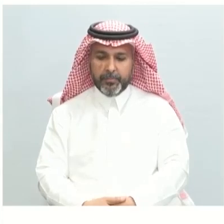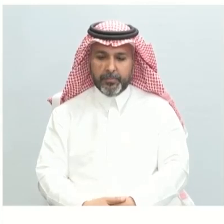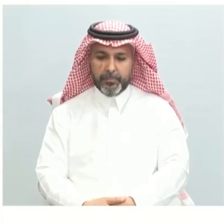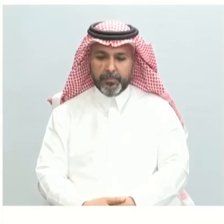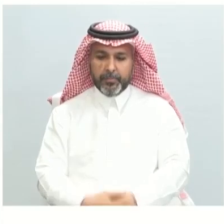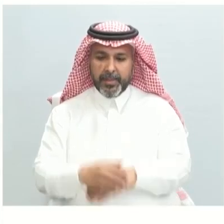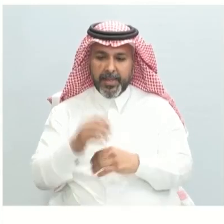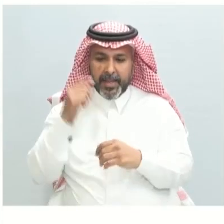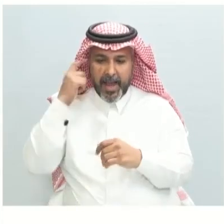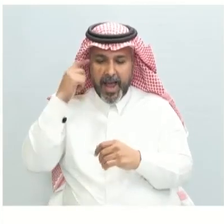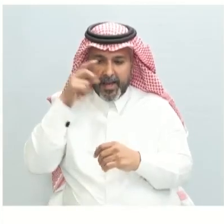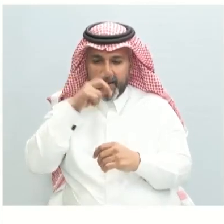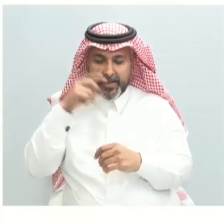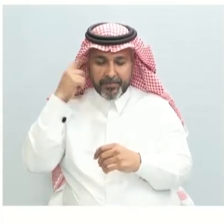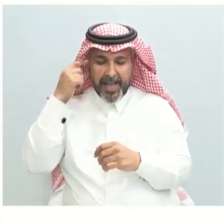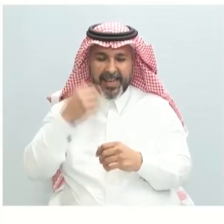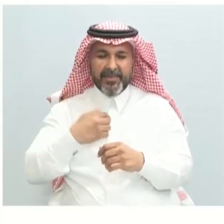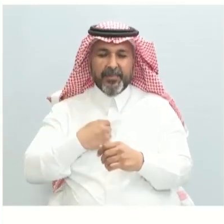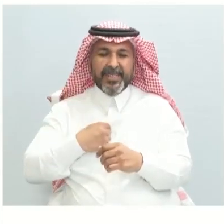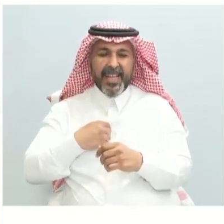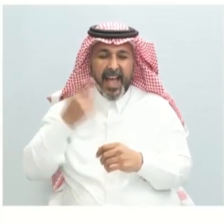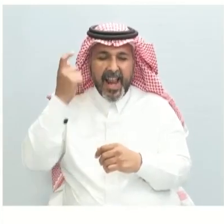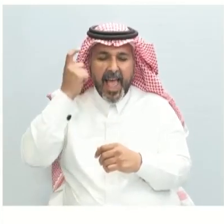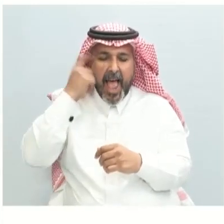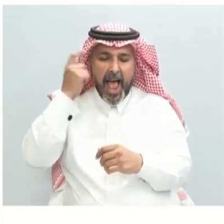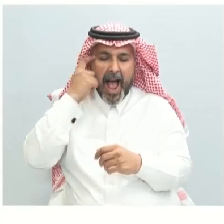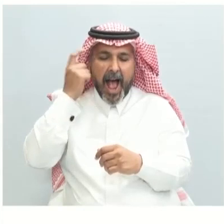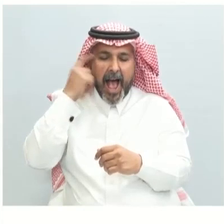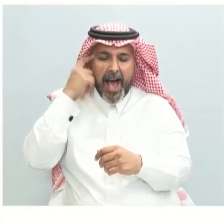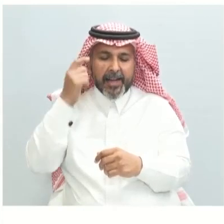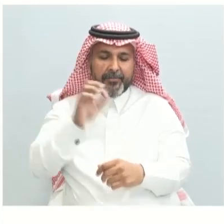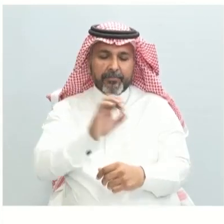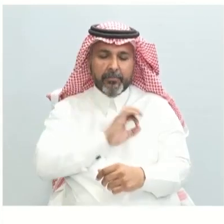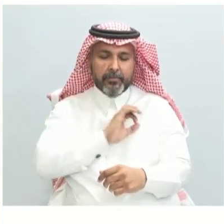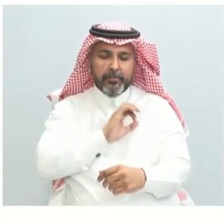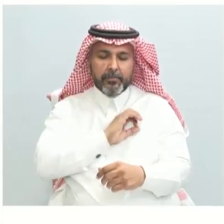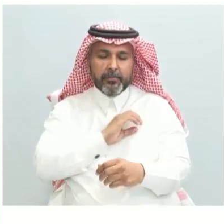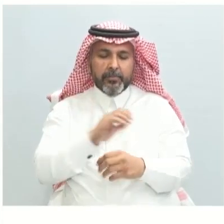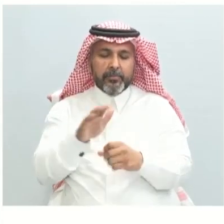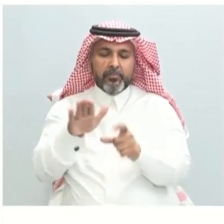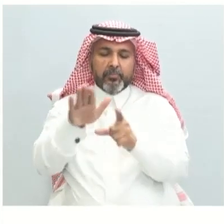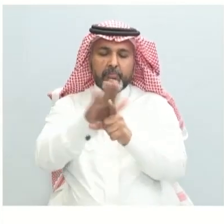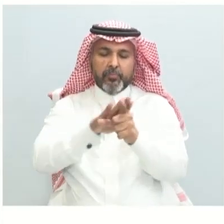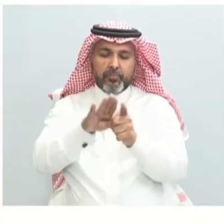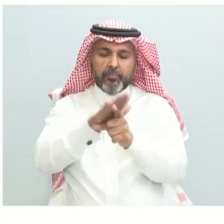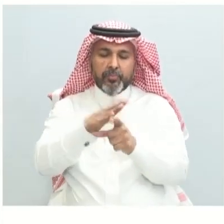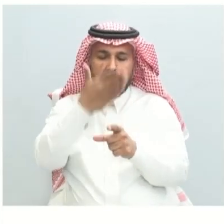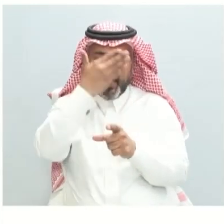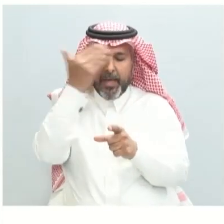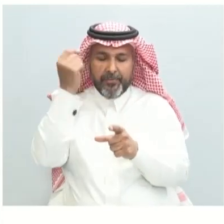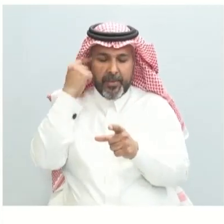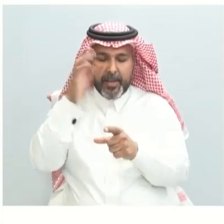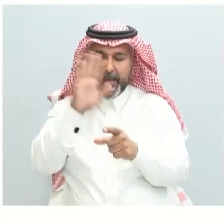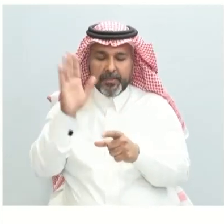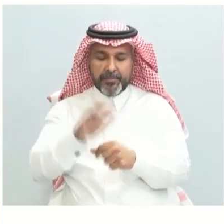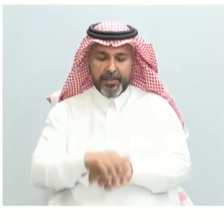فطري يرتبط فيه المواطن بوطنه وبكل ما يرمز اليه من قيم